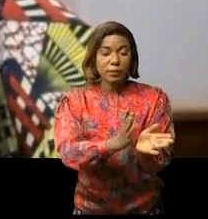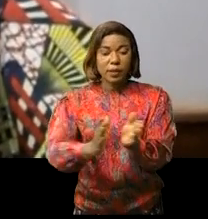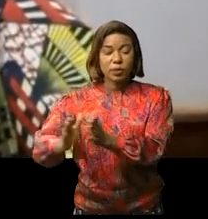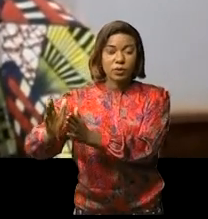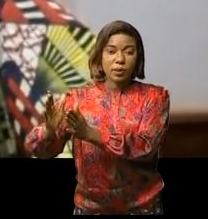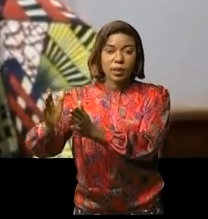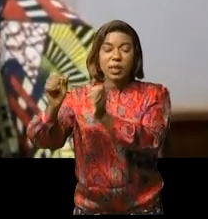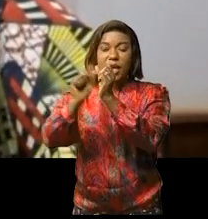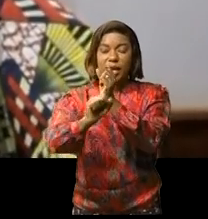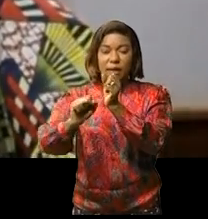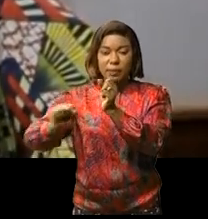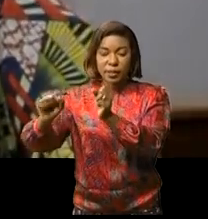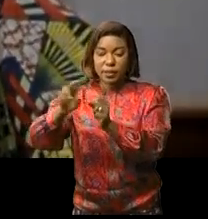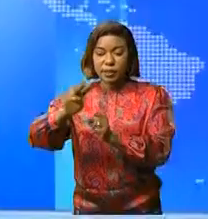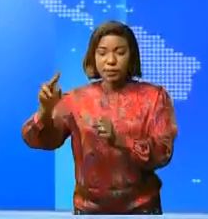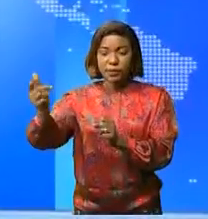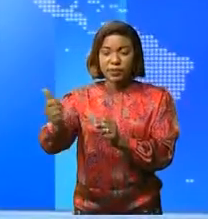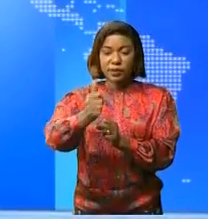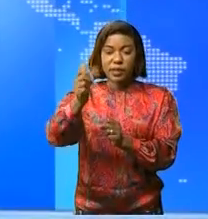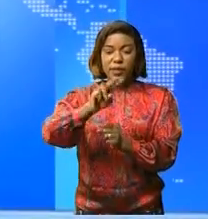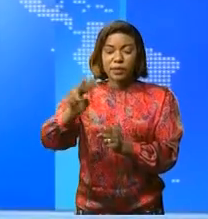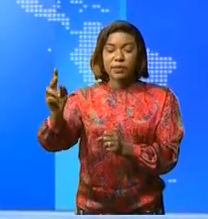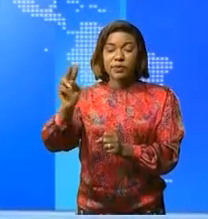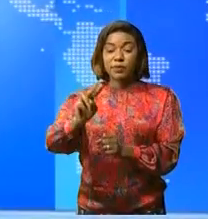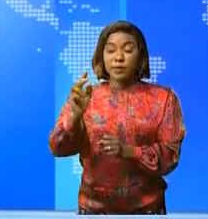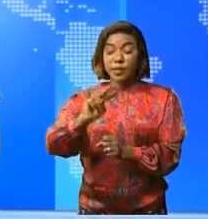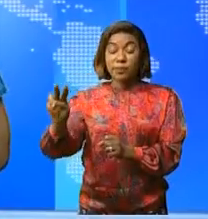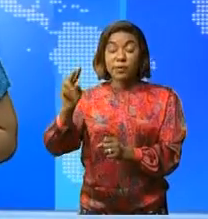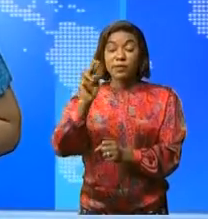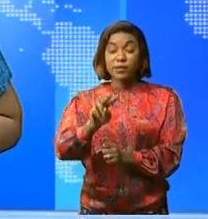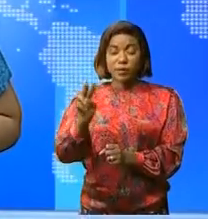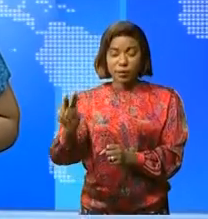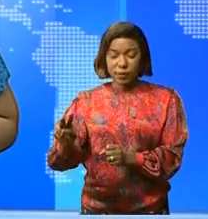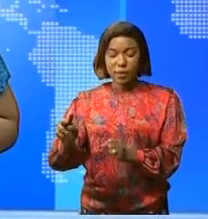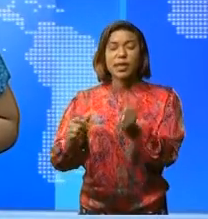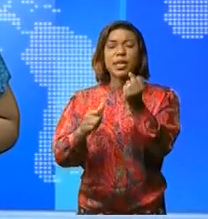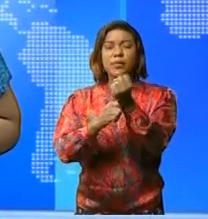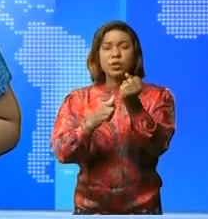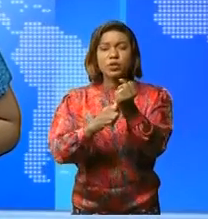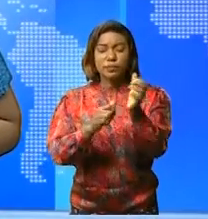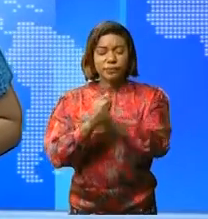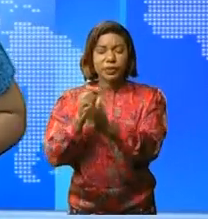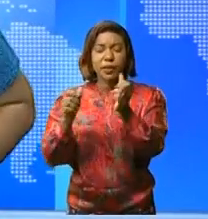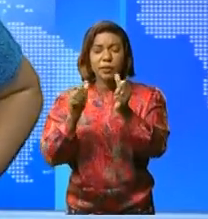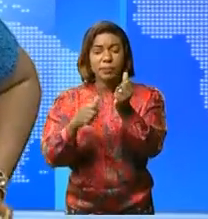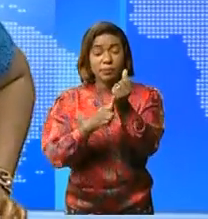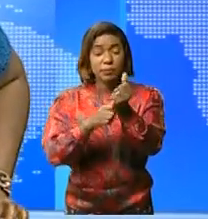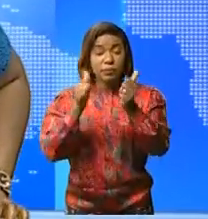la campagne agricole 2021-2022. Les personnes vivant avec handicap souffrent de